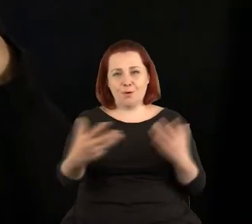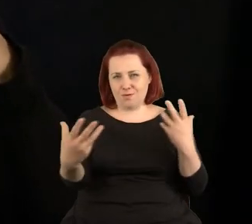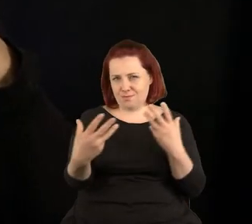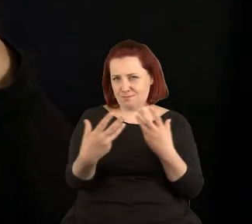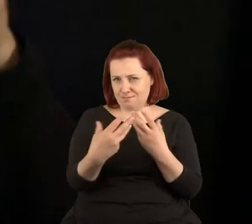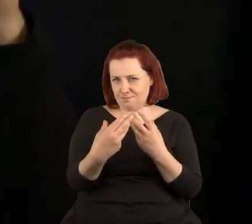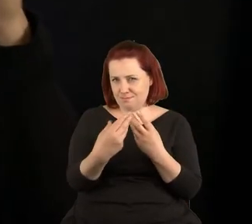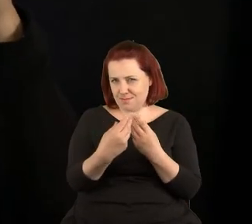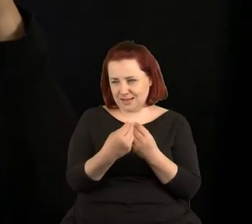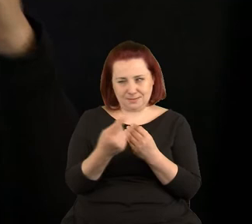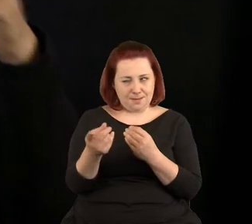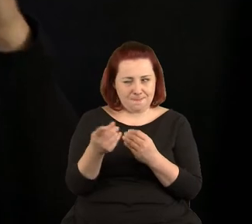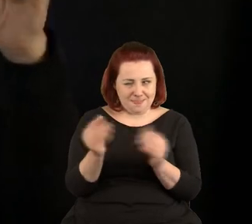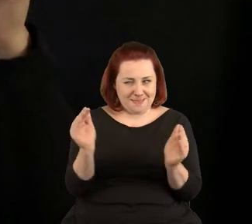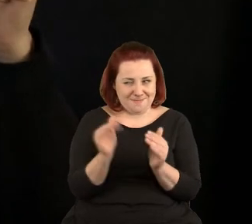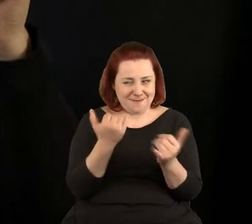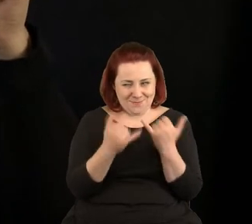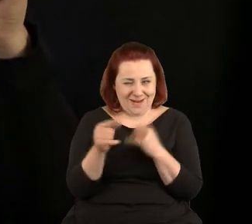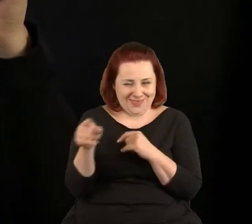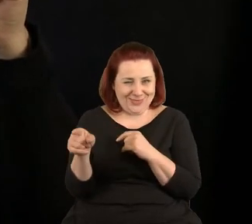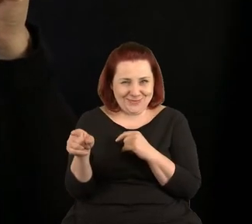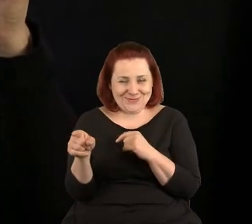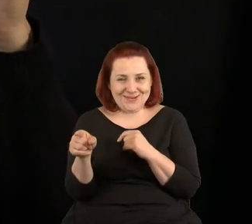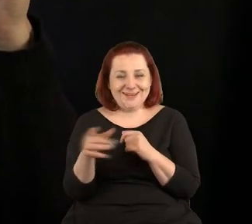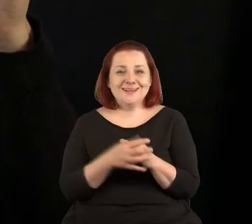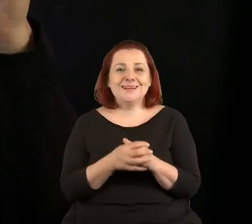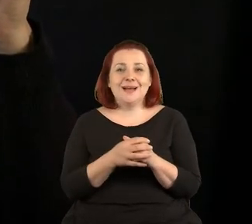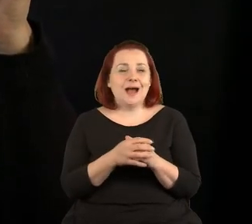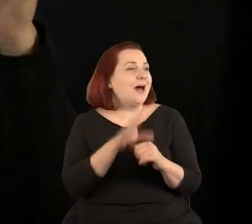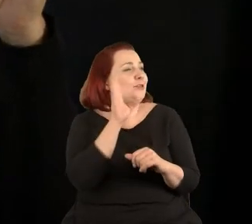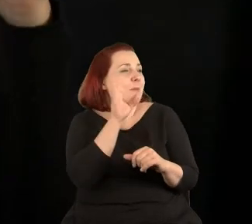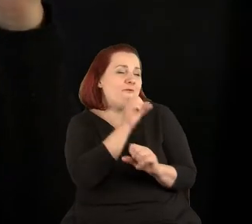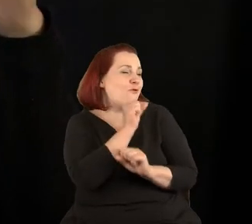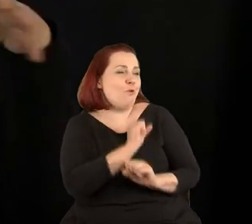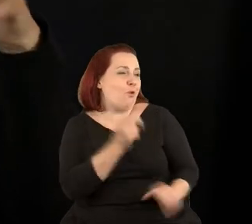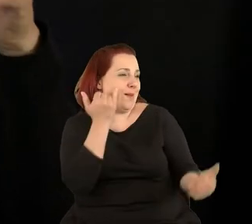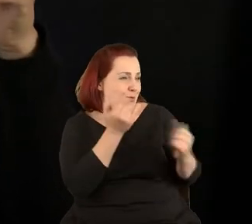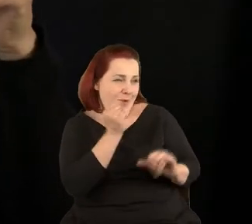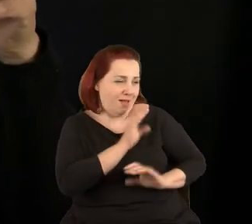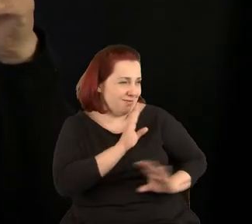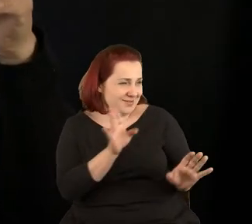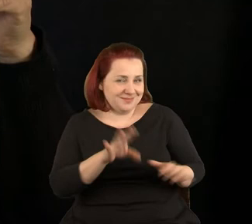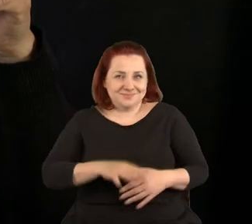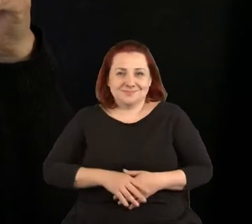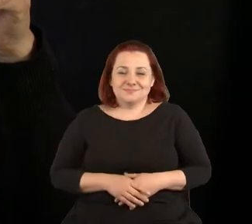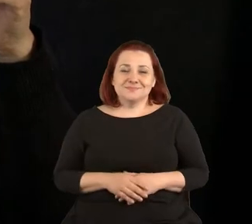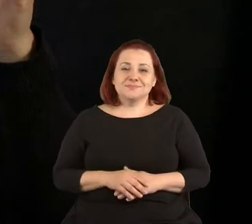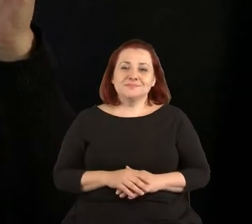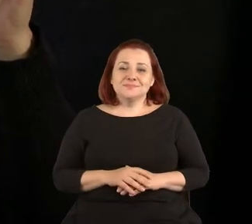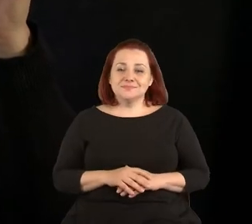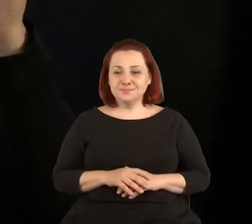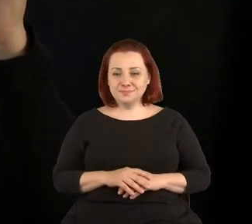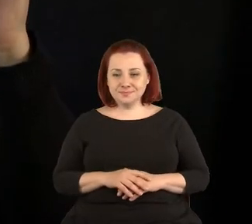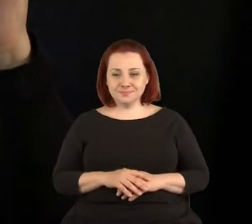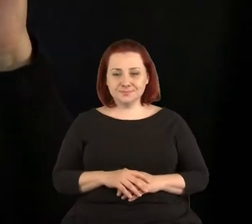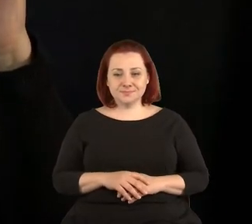nadzieję, najmniej błędów, chciałam też zapytać... Nie pamiętam żadnego. Jak to jest